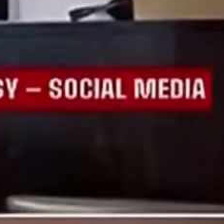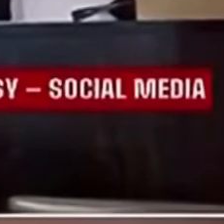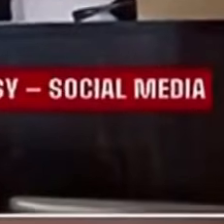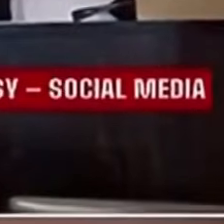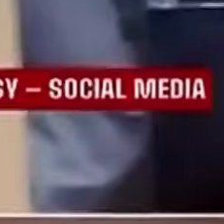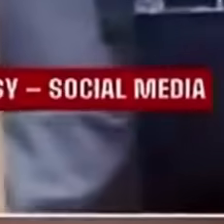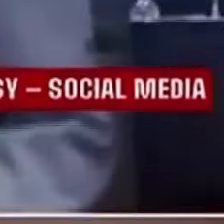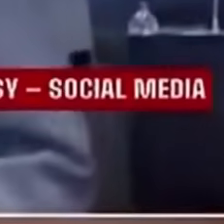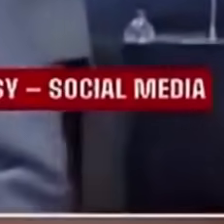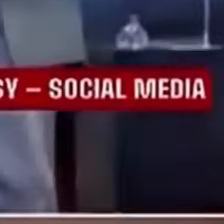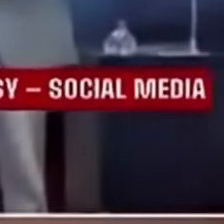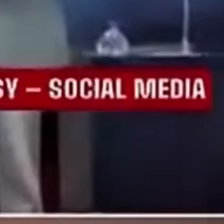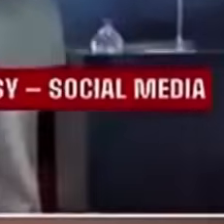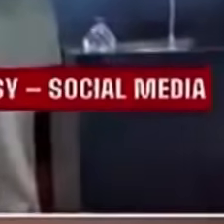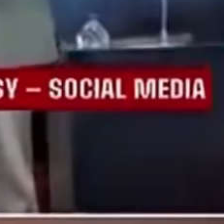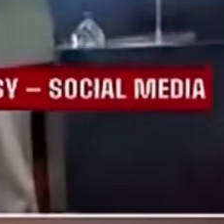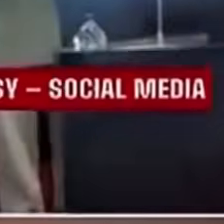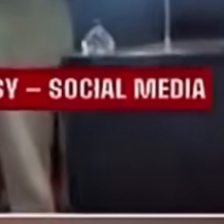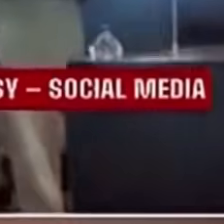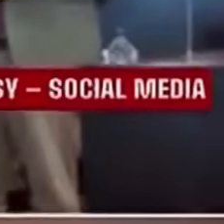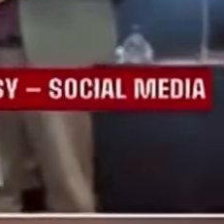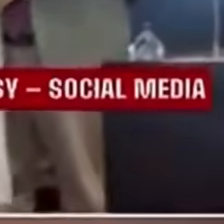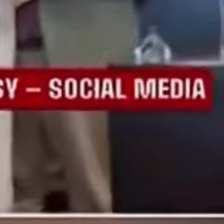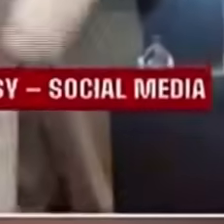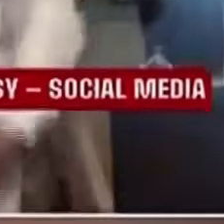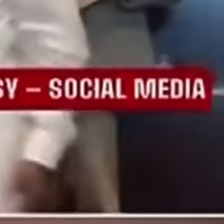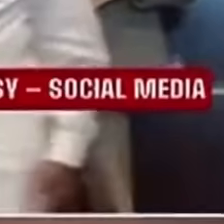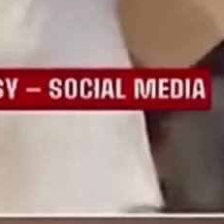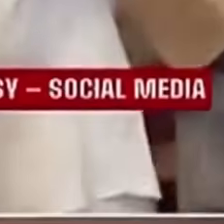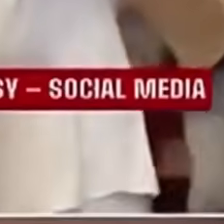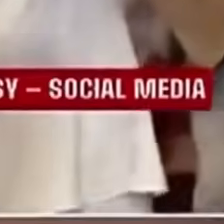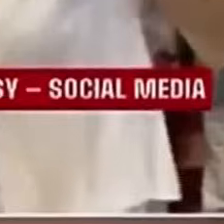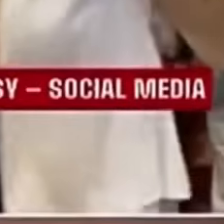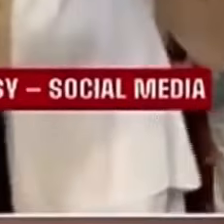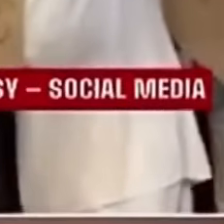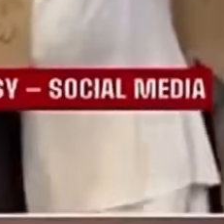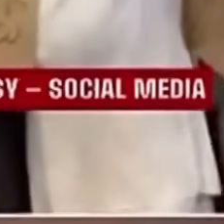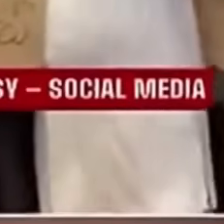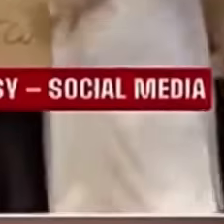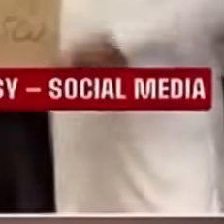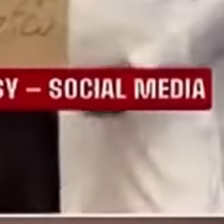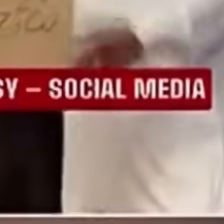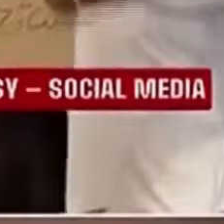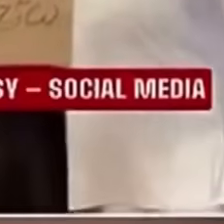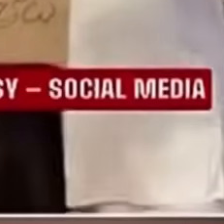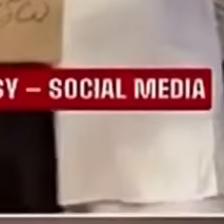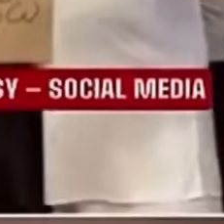මාර්ගයෙන් කටයුතු කරන්න අපි දැන් අවශ්‍ය පියවර ගන්නවා. බයයි